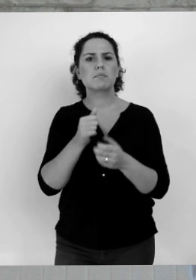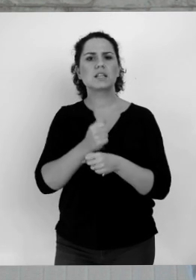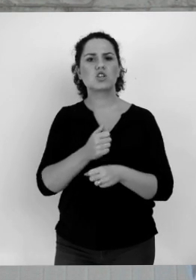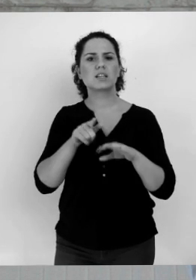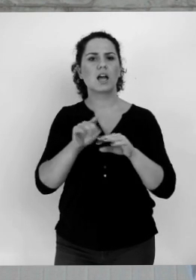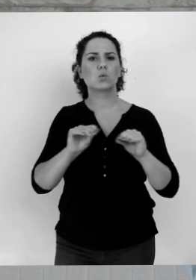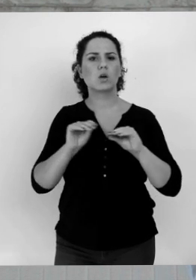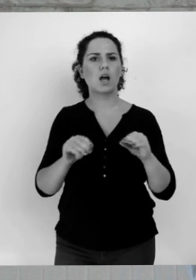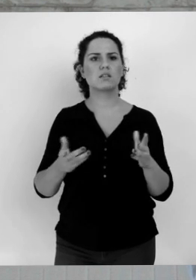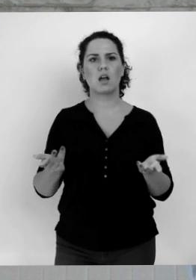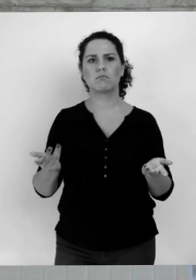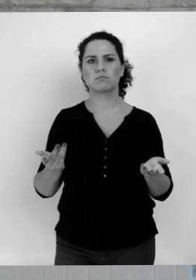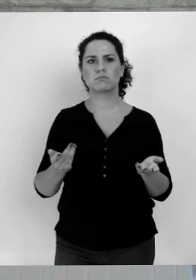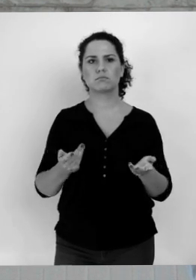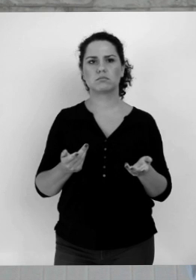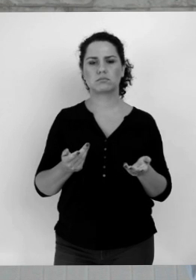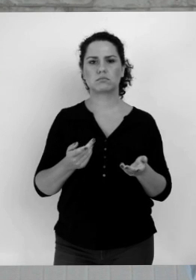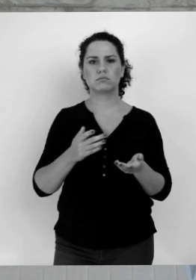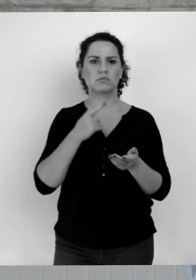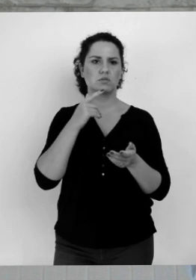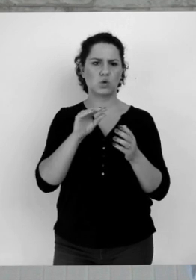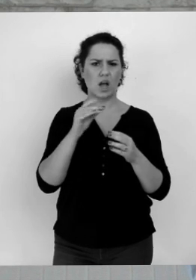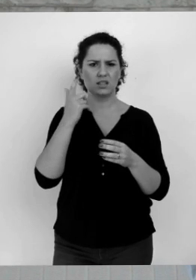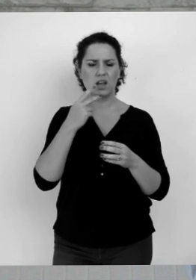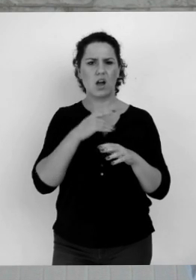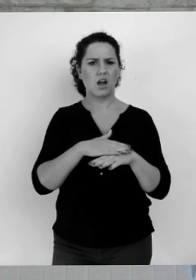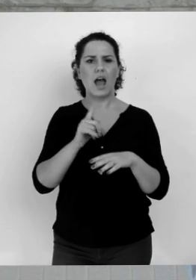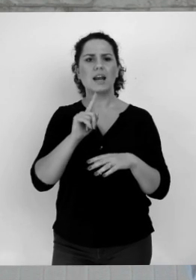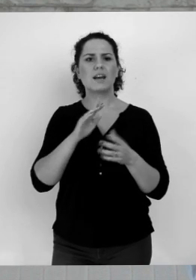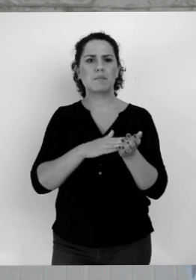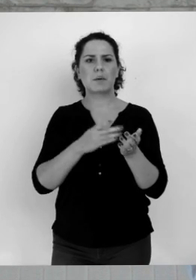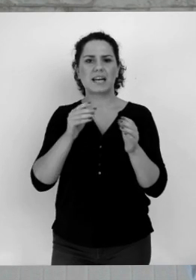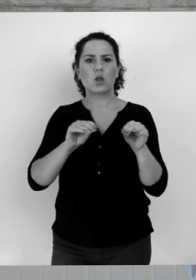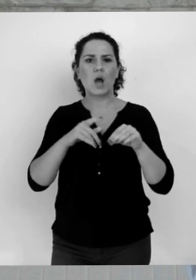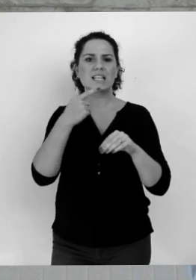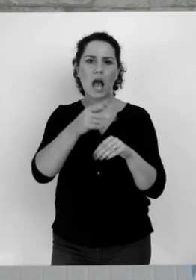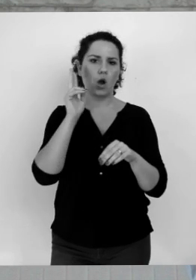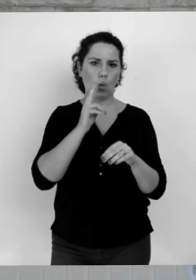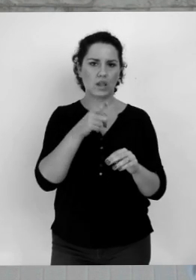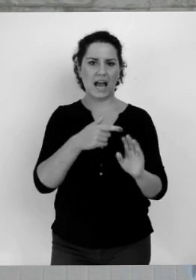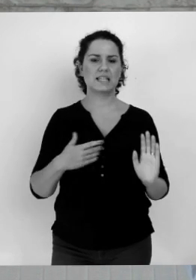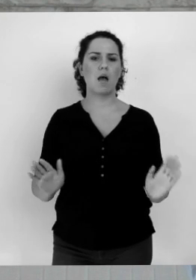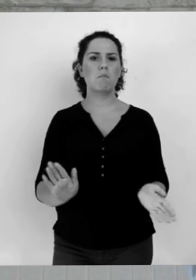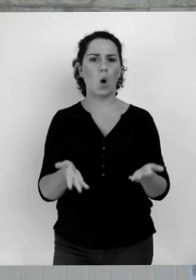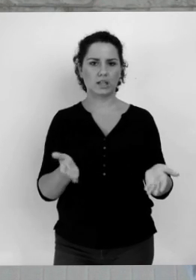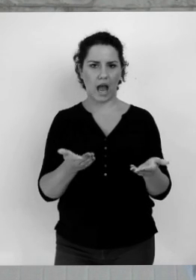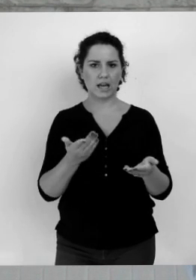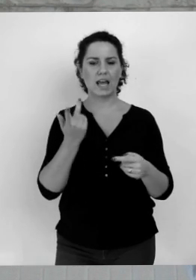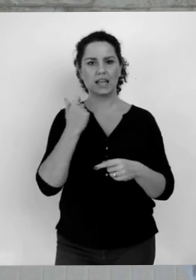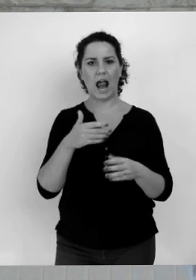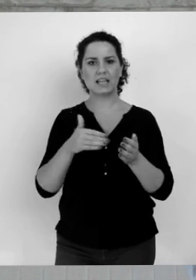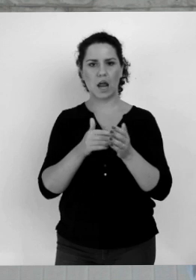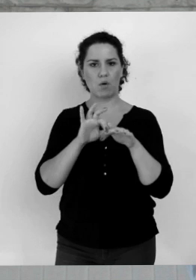edukacije? Na edukacija. Na primjer, znači, edukacije za gluhe, da ih se potakne. Da, to je da. Da li trebaju